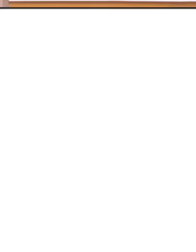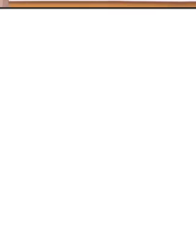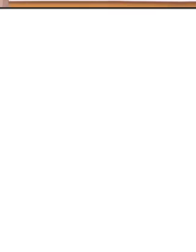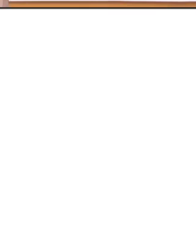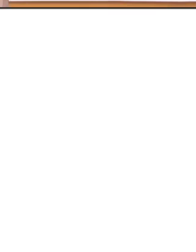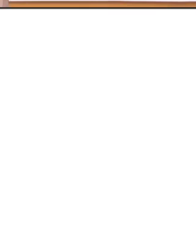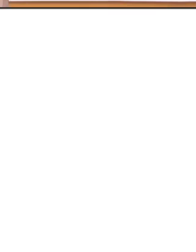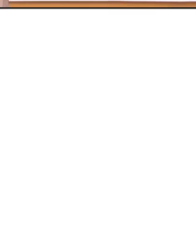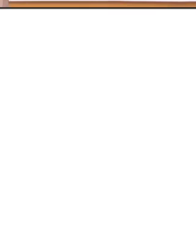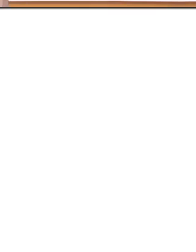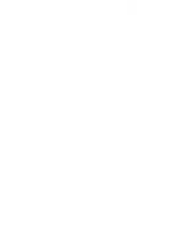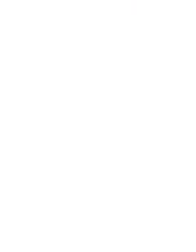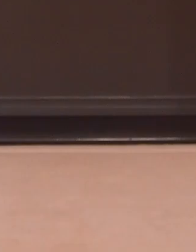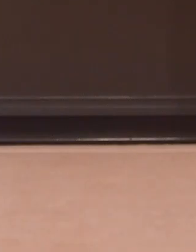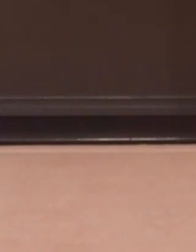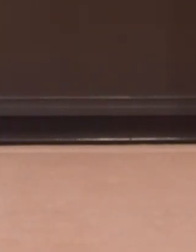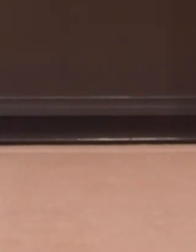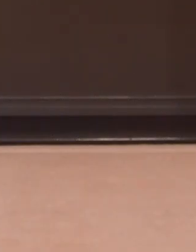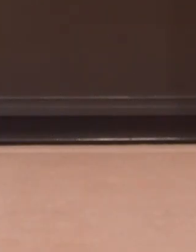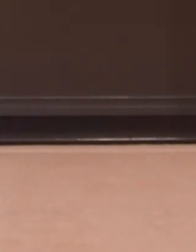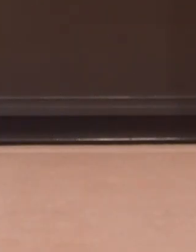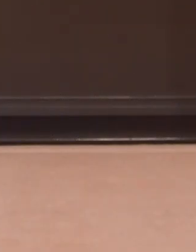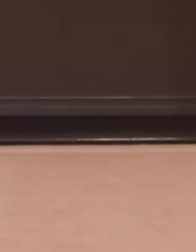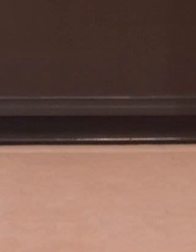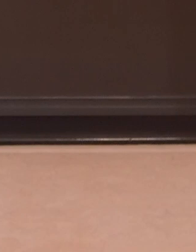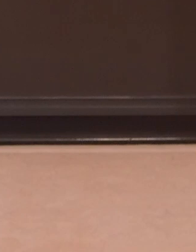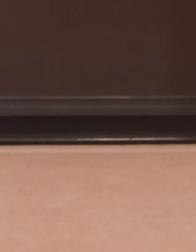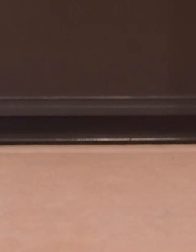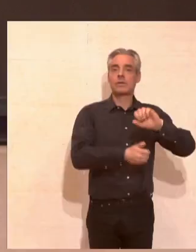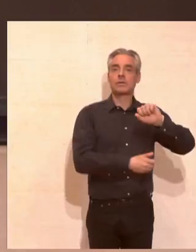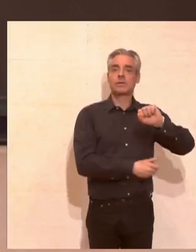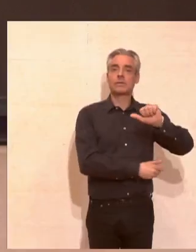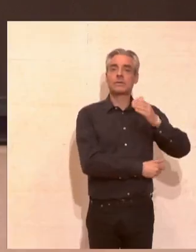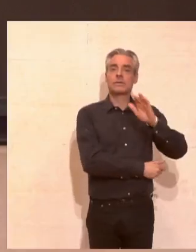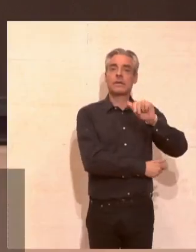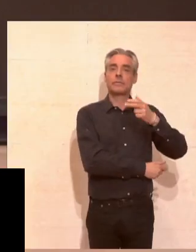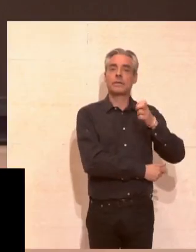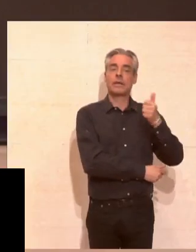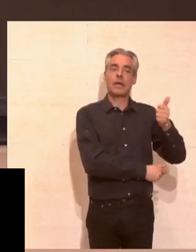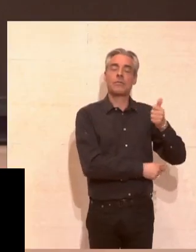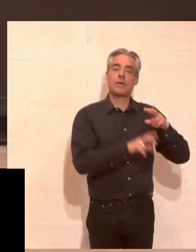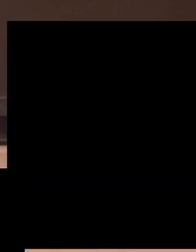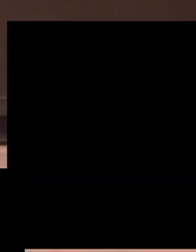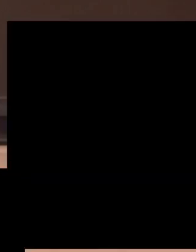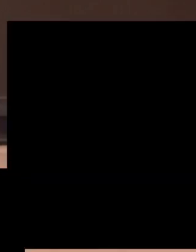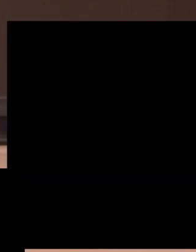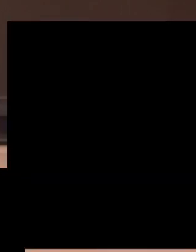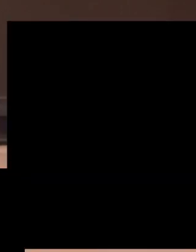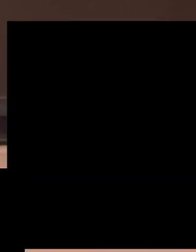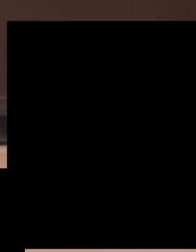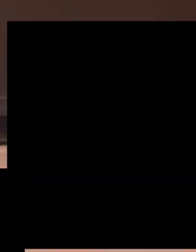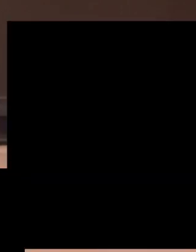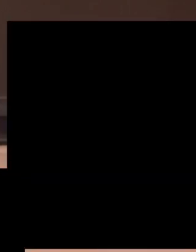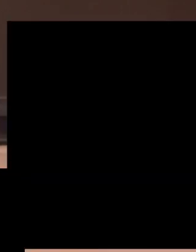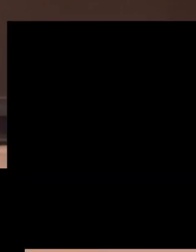session à une collaboratrice et une amie qui s'appelle Sabine Plancoulen, qui est chercheure en épidémiologie et qui